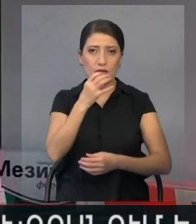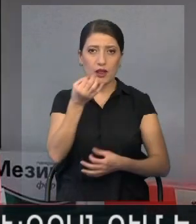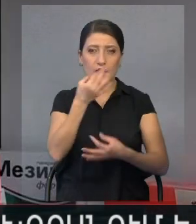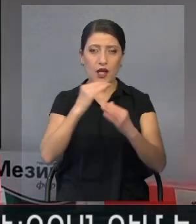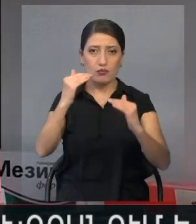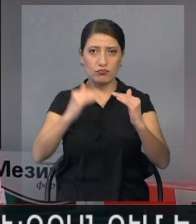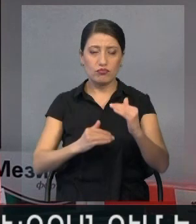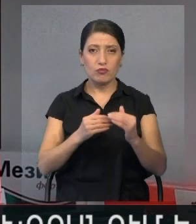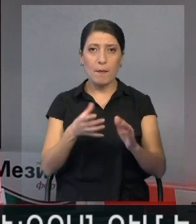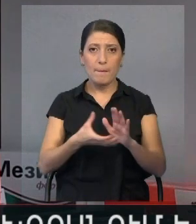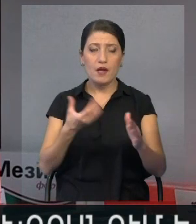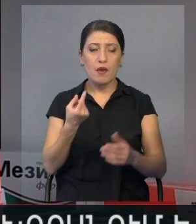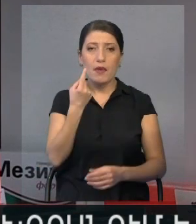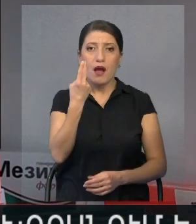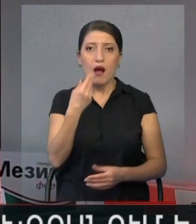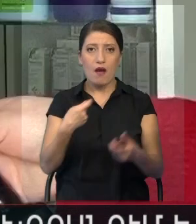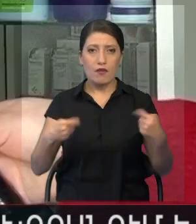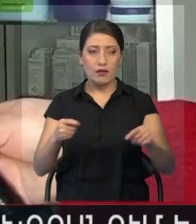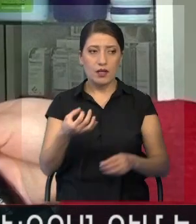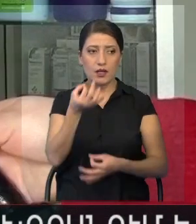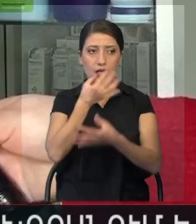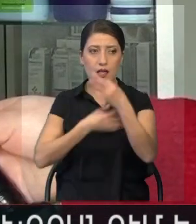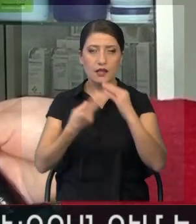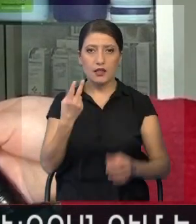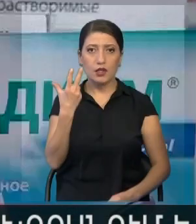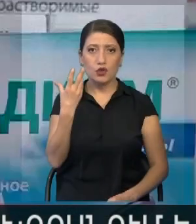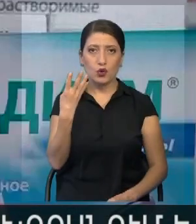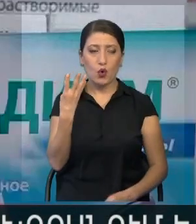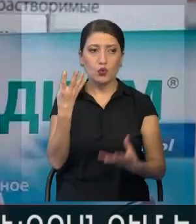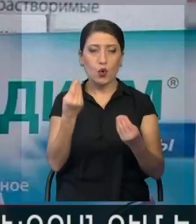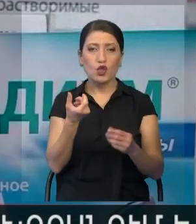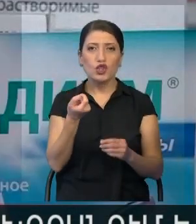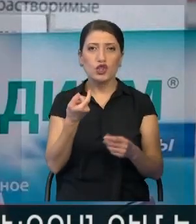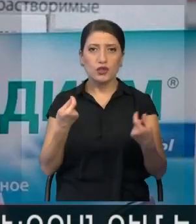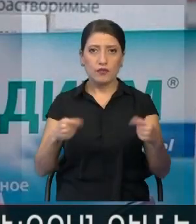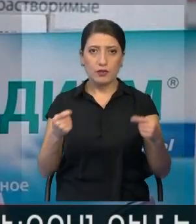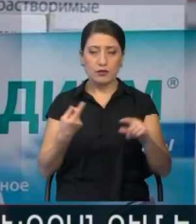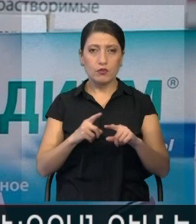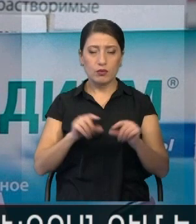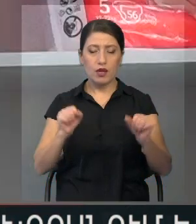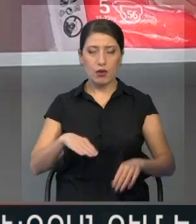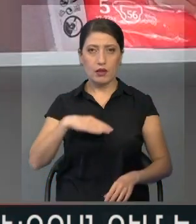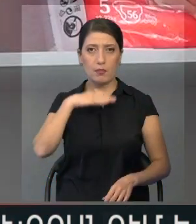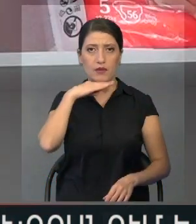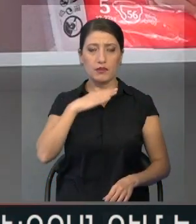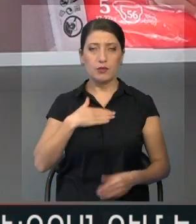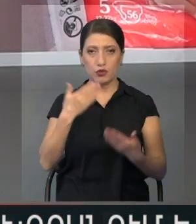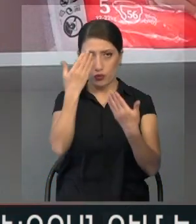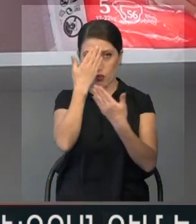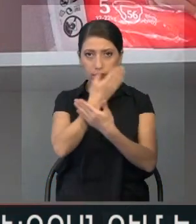են դեղ վաճառում։ Դեղերը ես 3-4 օրա բաց եմ թողում քիչ քանակությամբ, որպեսզի կարողանանք բավարարել իմ